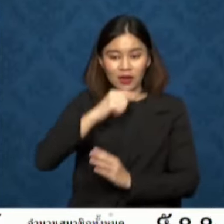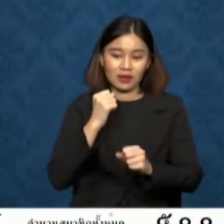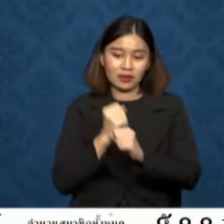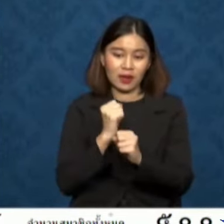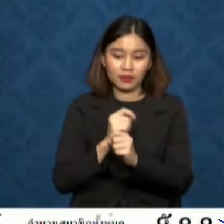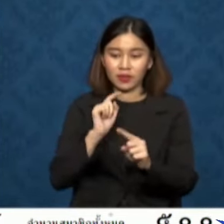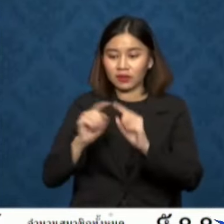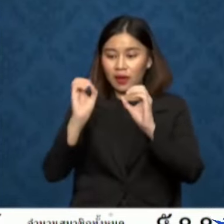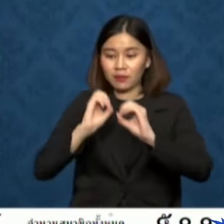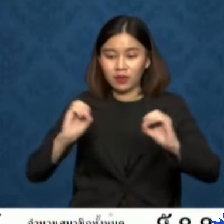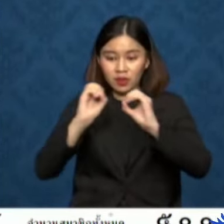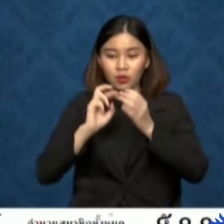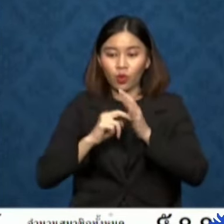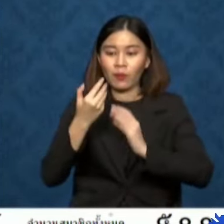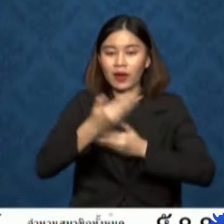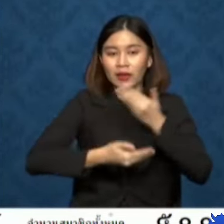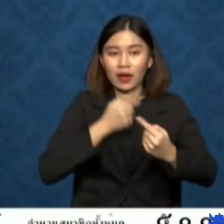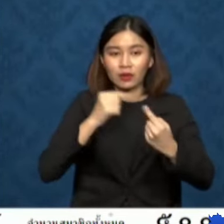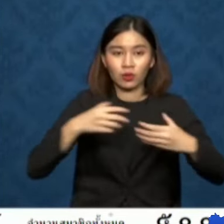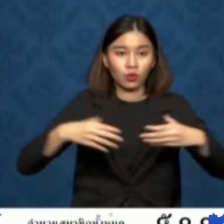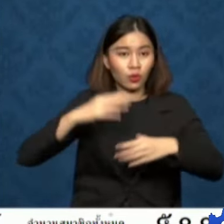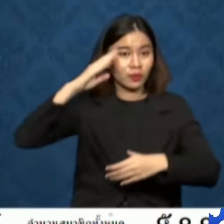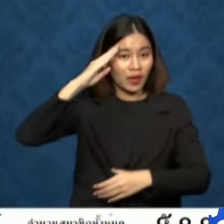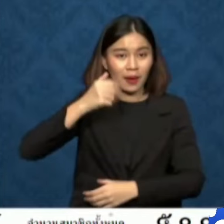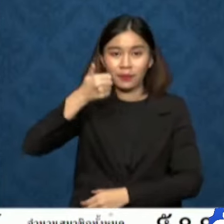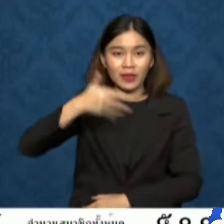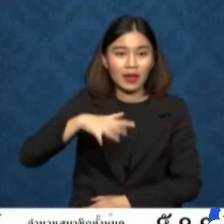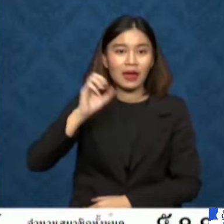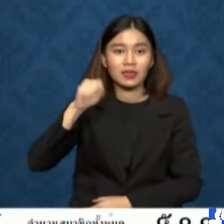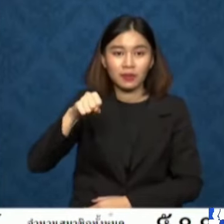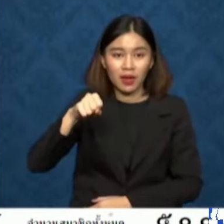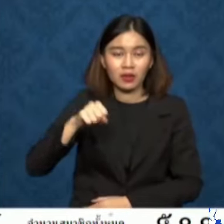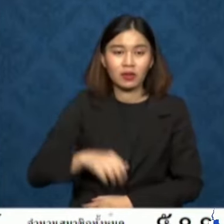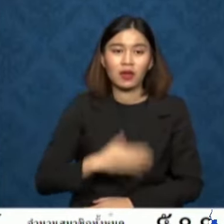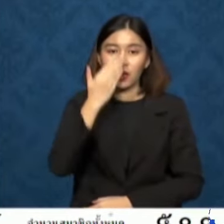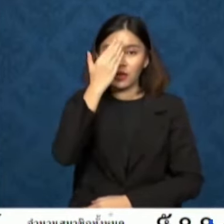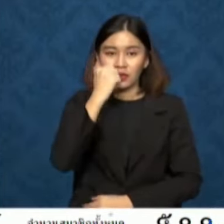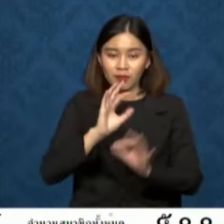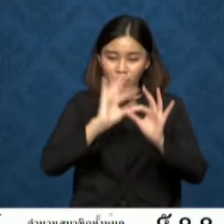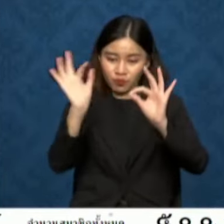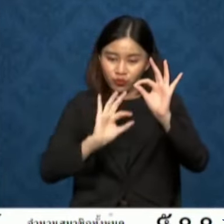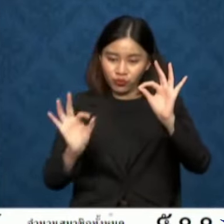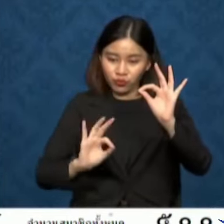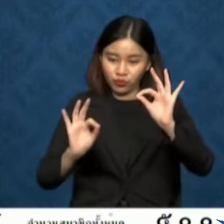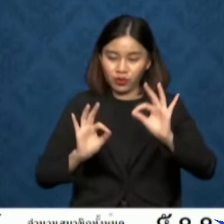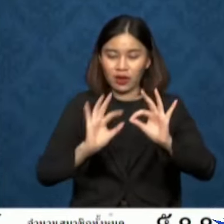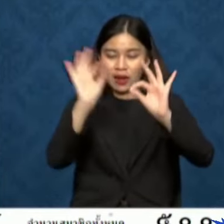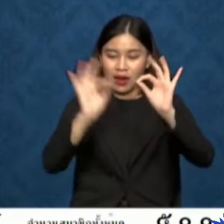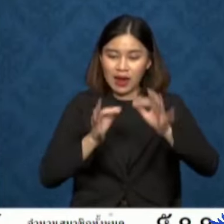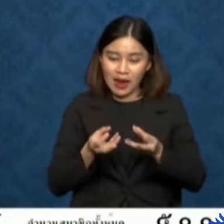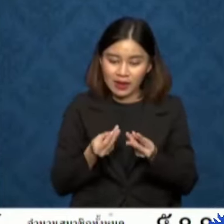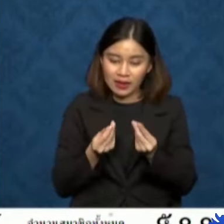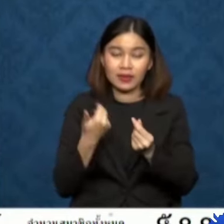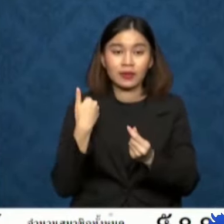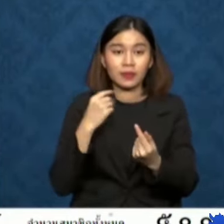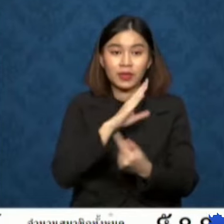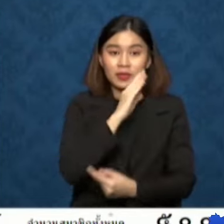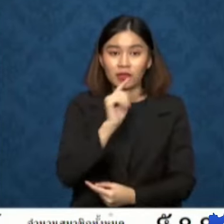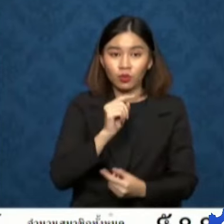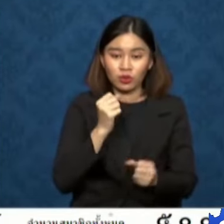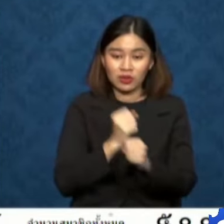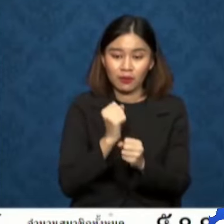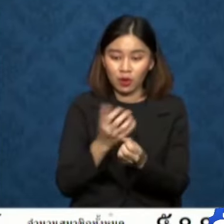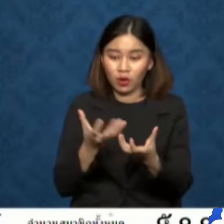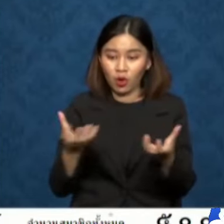อะไรมาก่อนก็จะไม่มีทางขายให้กับกองทัพได้ใช่ไหทำไมไม่เขียนทเปิดเอาไว้่ะครับว่าในกรณีที่ไม่เคย